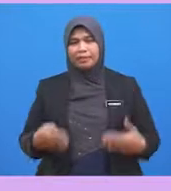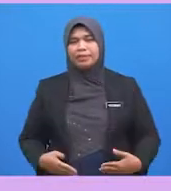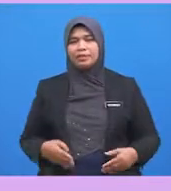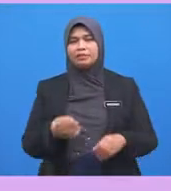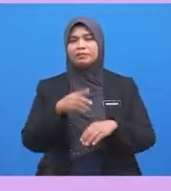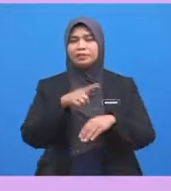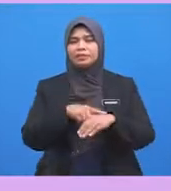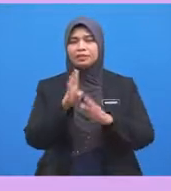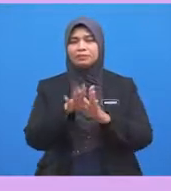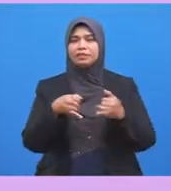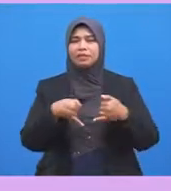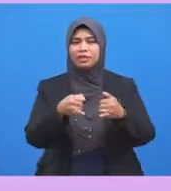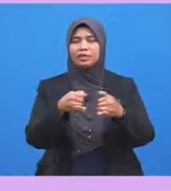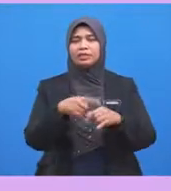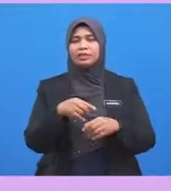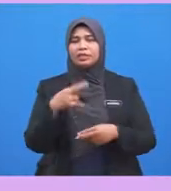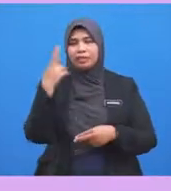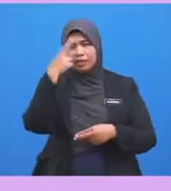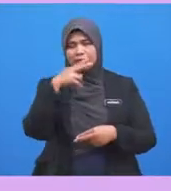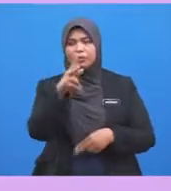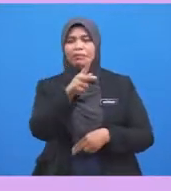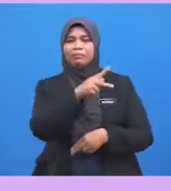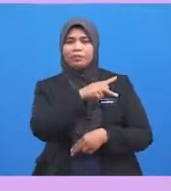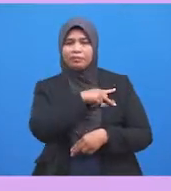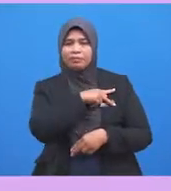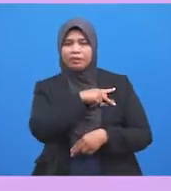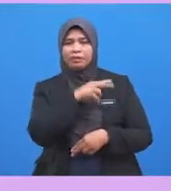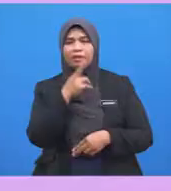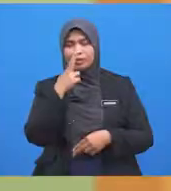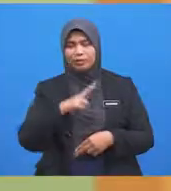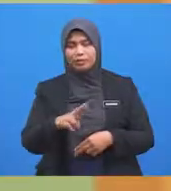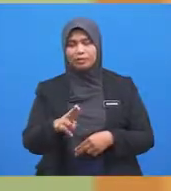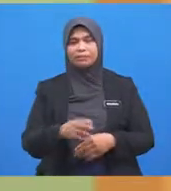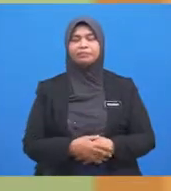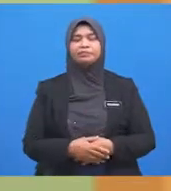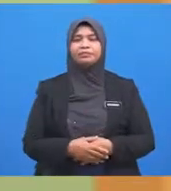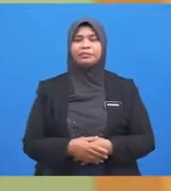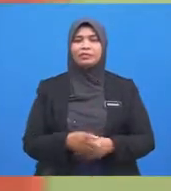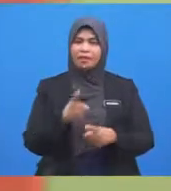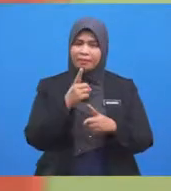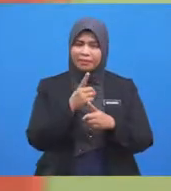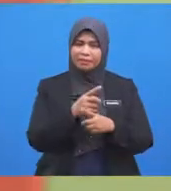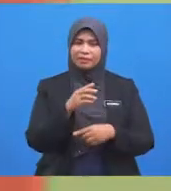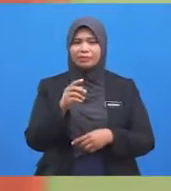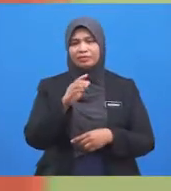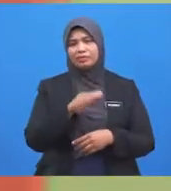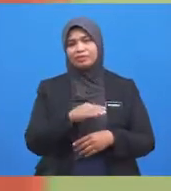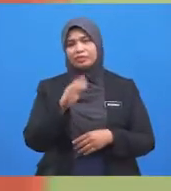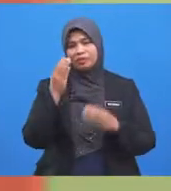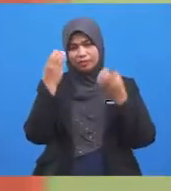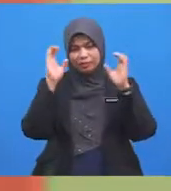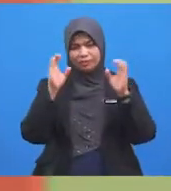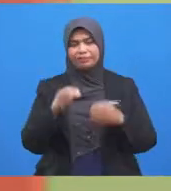semasa berjalan di hadapan pemimpin agama Betul tak, cikgu? Ya,